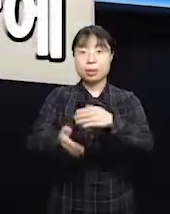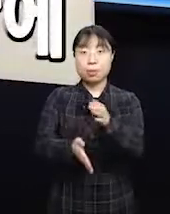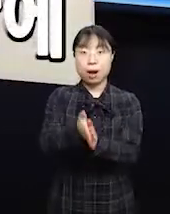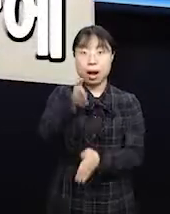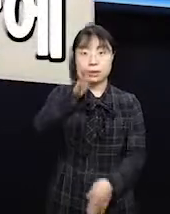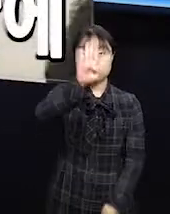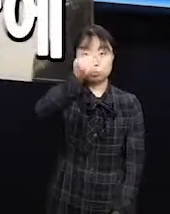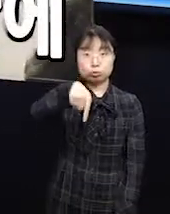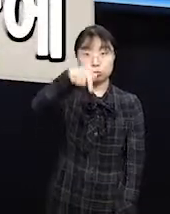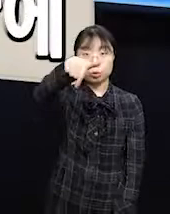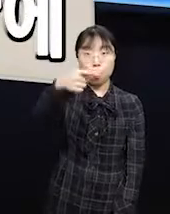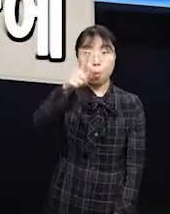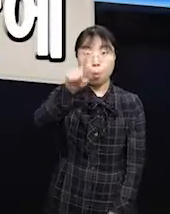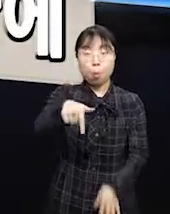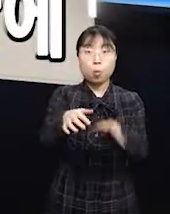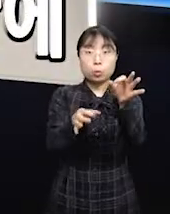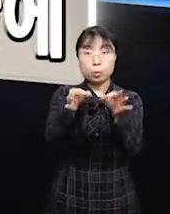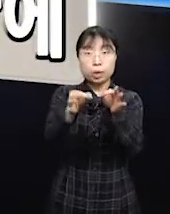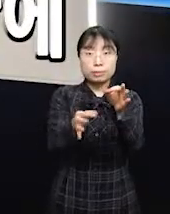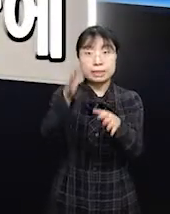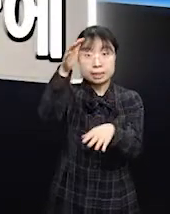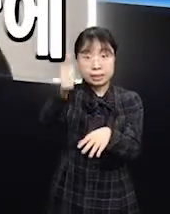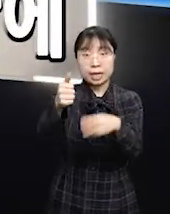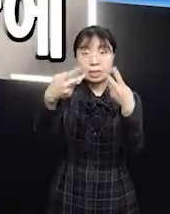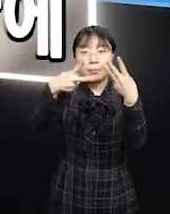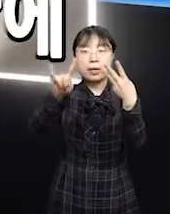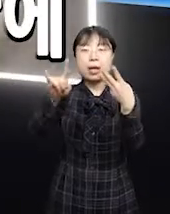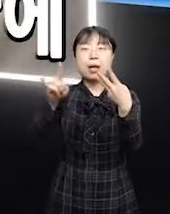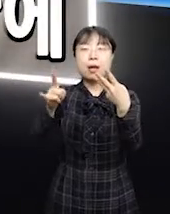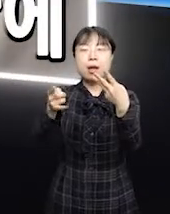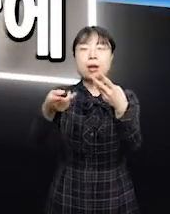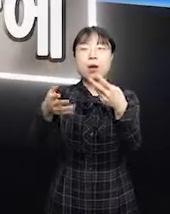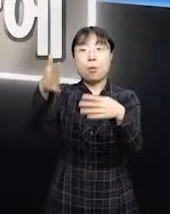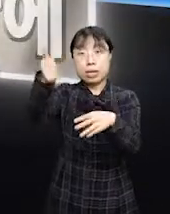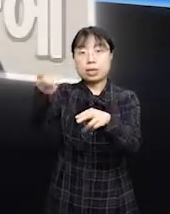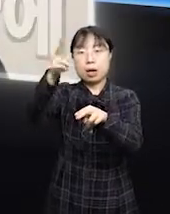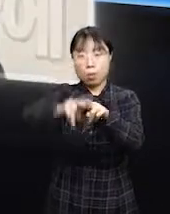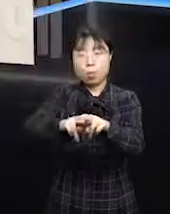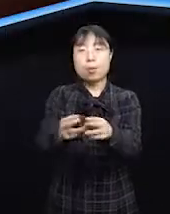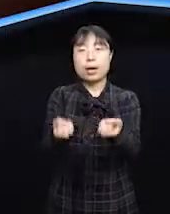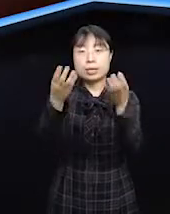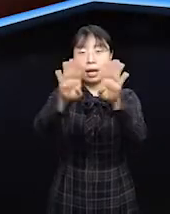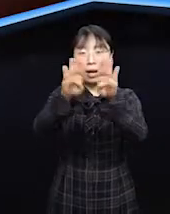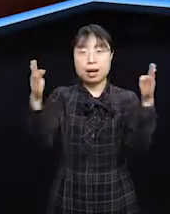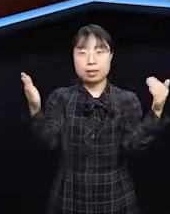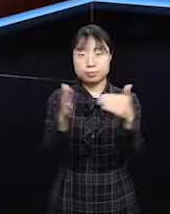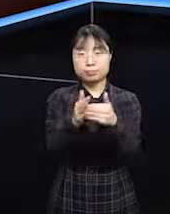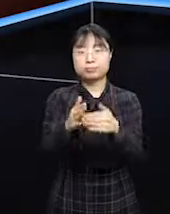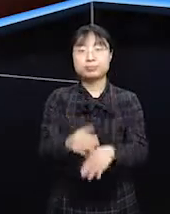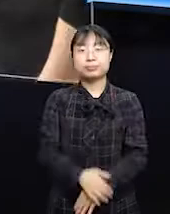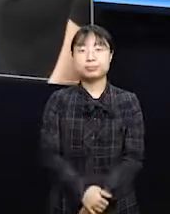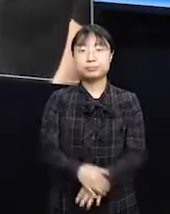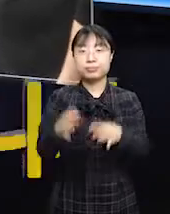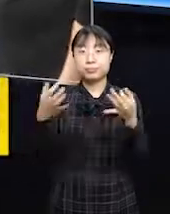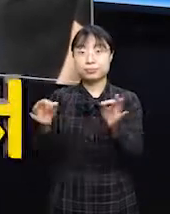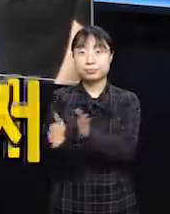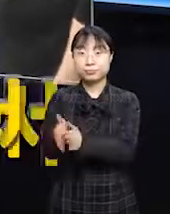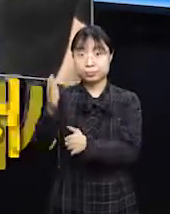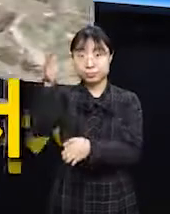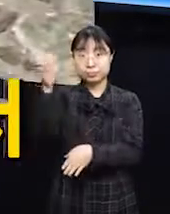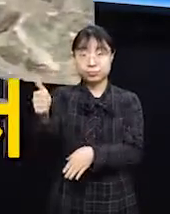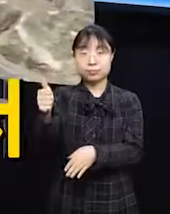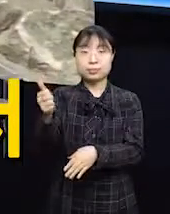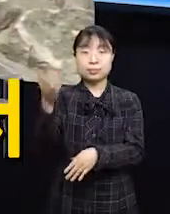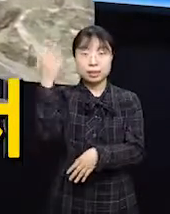부곡도깨비시장 상인회는 제3대 부곡도깨비시장 상인회장 취임식 행사를 가졌습니다. 김상돈